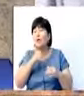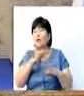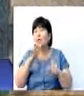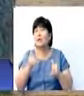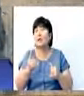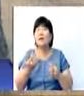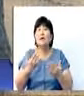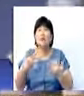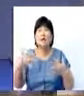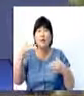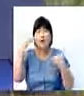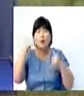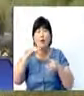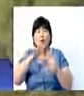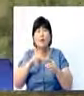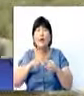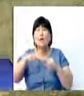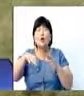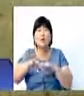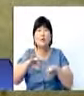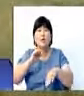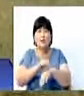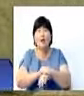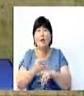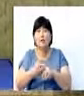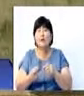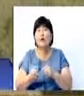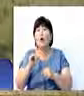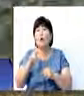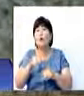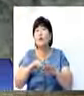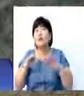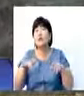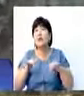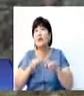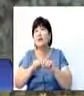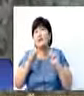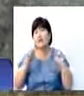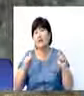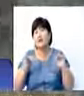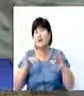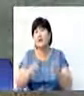выпаса десяток коров, однако далеко не ушли. В отношении них возбуждено уголовное дело, ведется следствие.